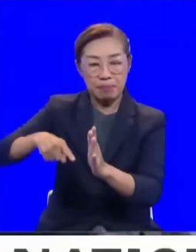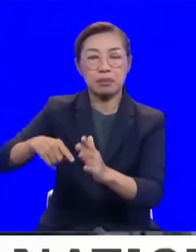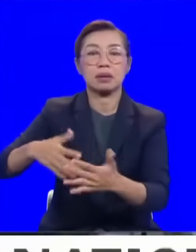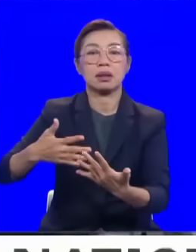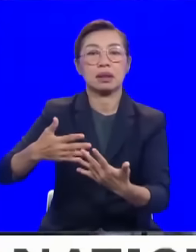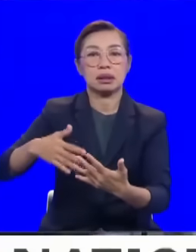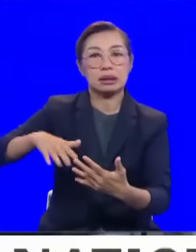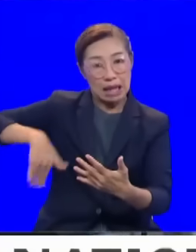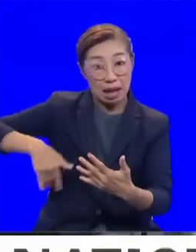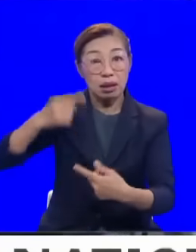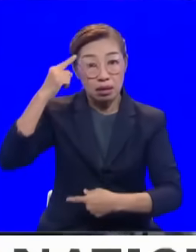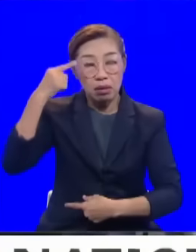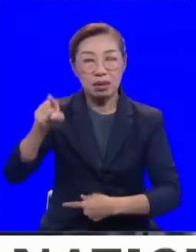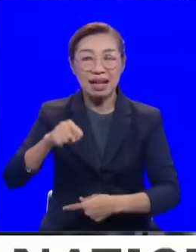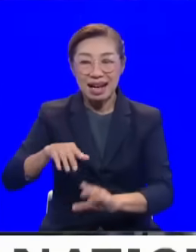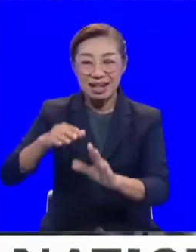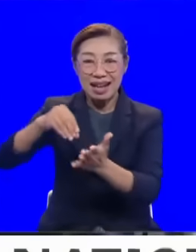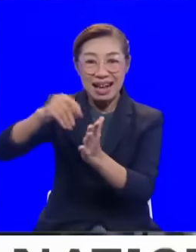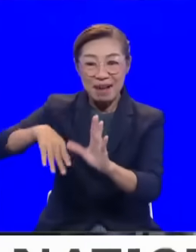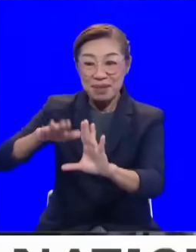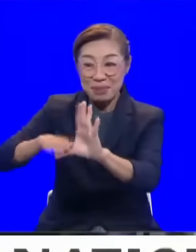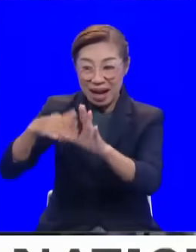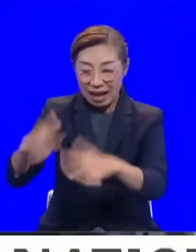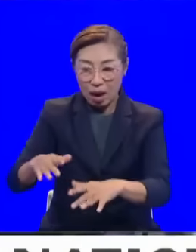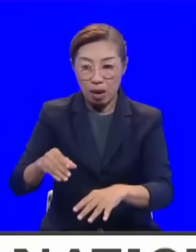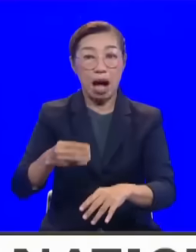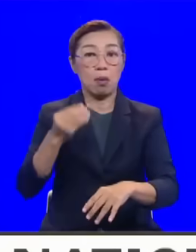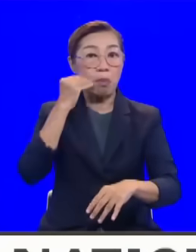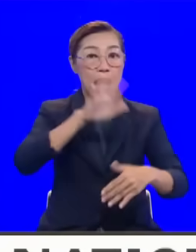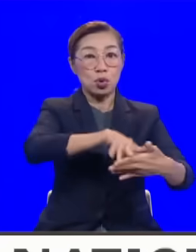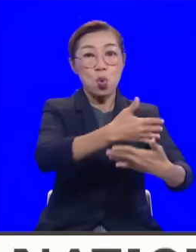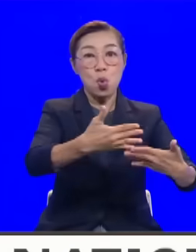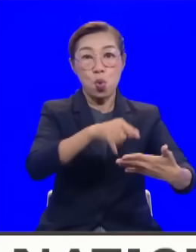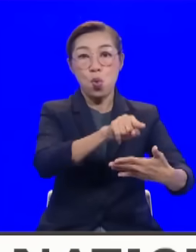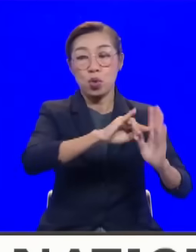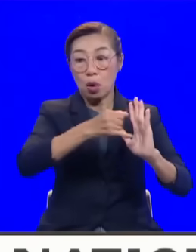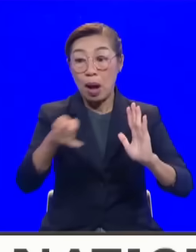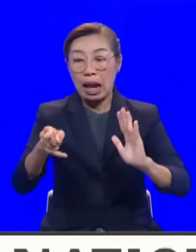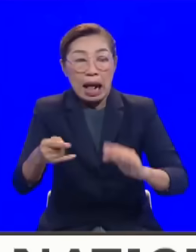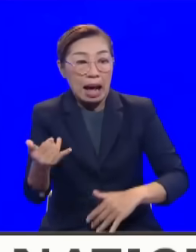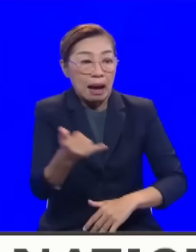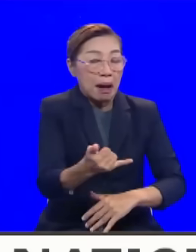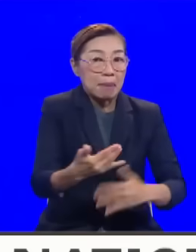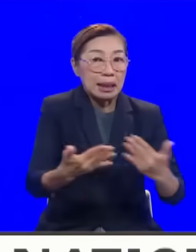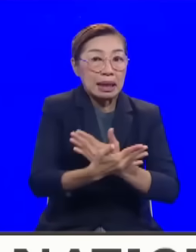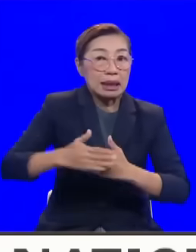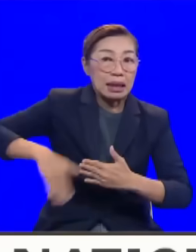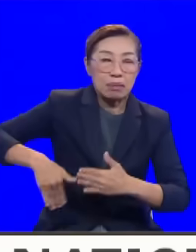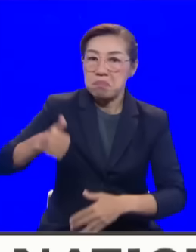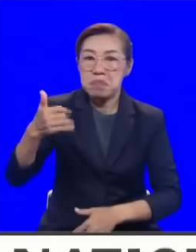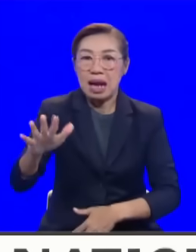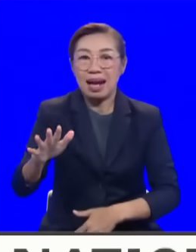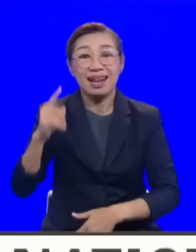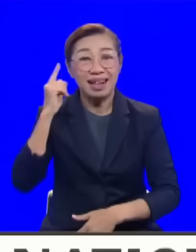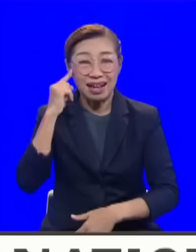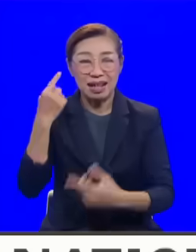อนแล้วค่อยไปกดขอลงทะเบียนรับสิทธิ์นะครับแต่ถามว่ารัฐบอกย้ายทะเบียนบ้านได้แต่ไม่สามารถอนุโลมประเภทว่า